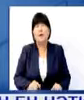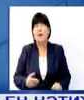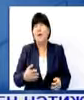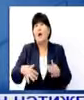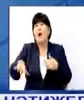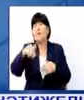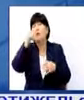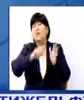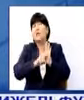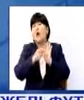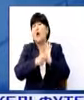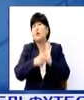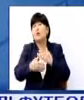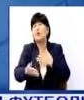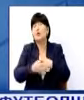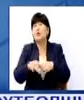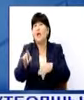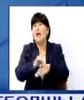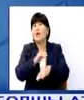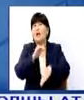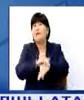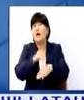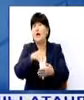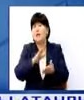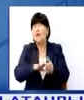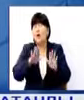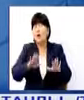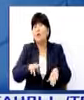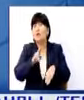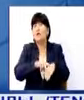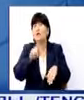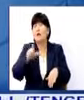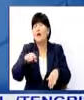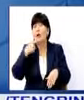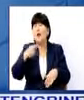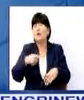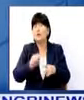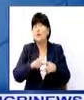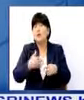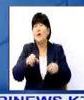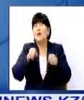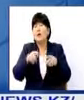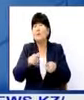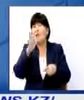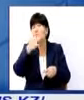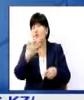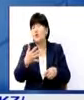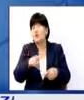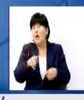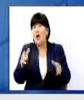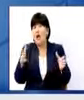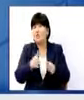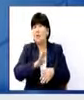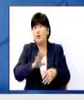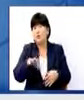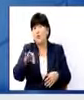Аймақта жыл басынан бері 600-ге жуық алаяқтық факт тіркелді. Құзырлы орнамандарының айтуынша қылмыстың бұл түрі соңғы 5 жыл көлемінде азаймай тұр. Бұл